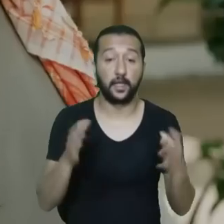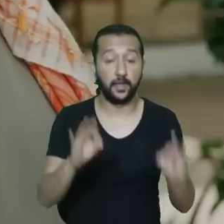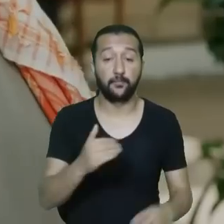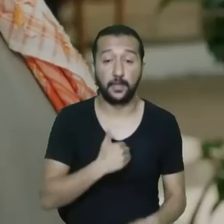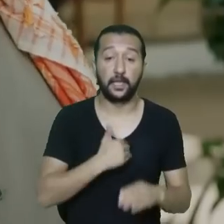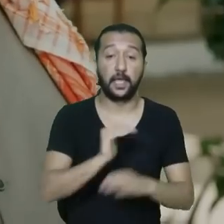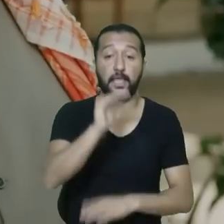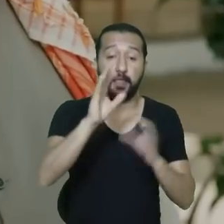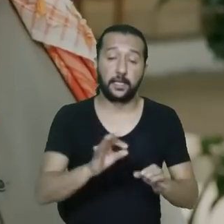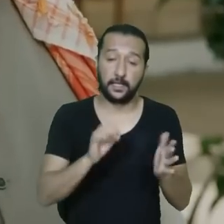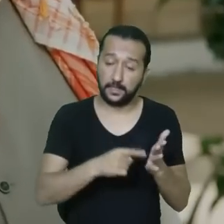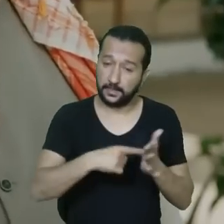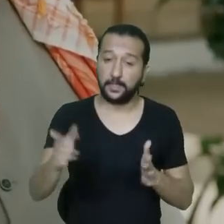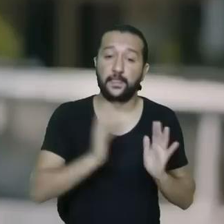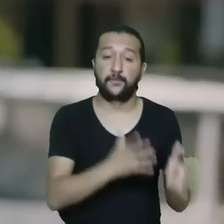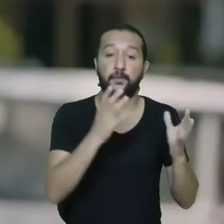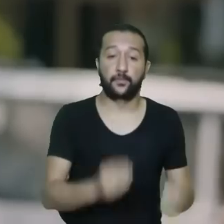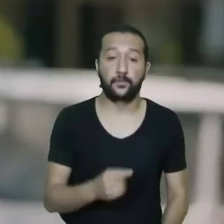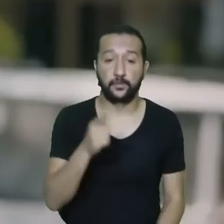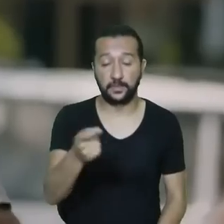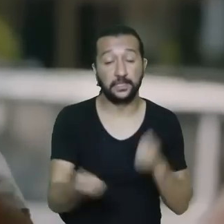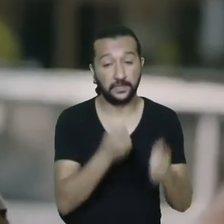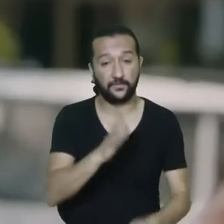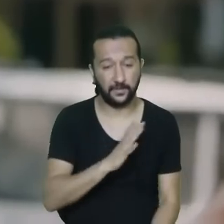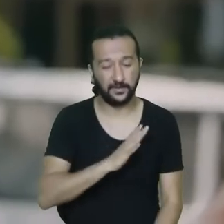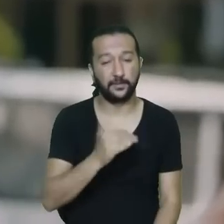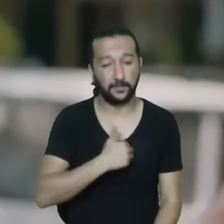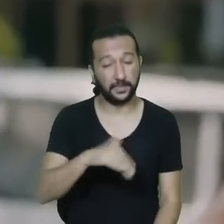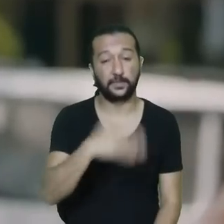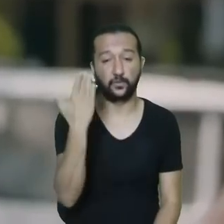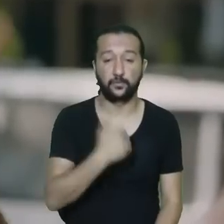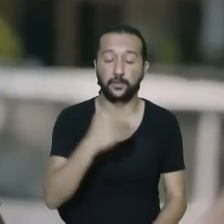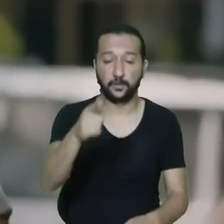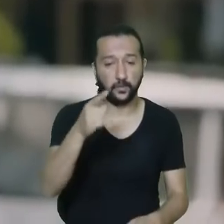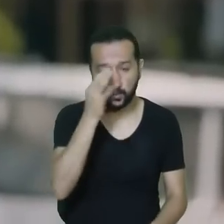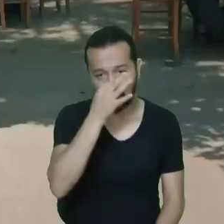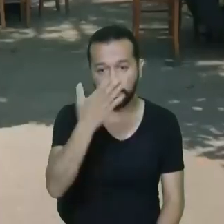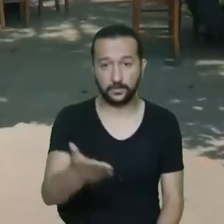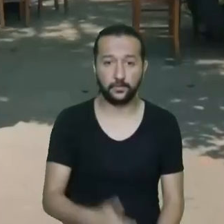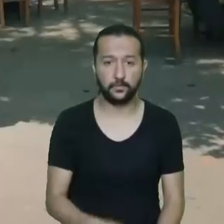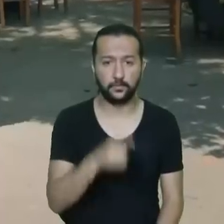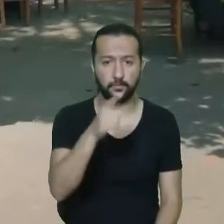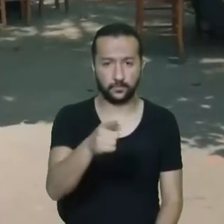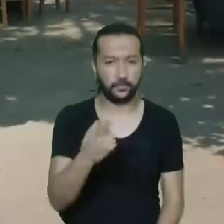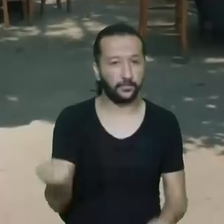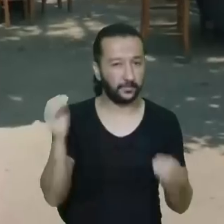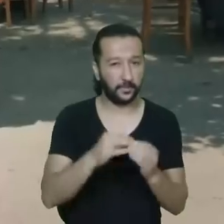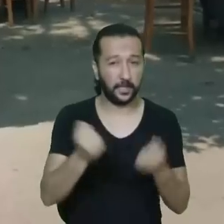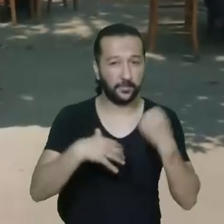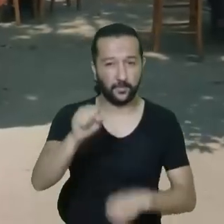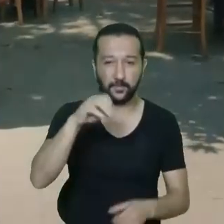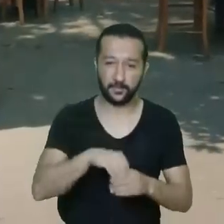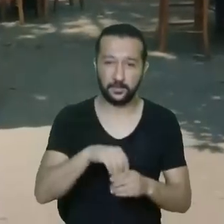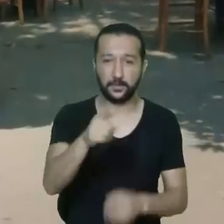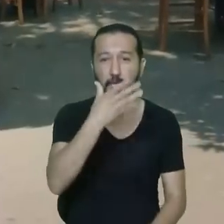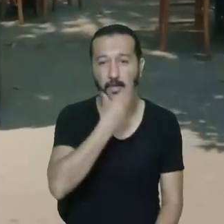ben hayatı kaldığım yerden öyle devam ediyorum ben. İşim gücüm var benim, işim gücüm bakıyorum ben. Hadi sen kolay gelsin. İpe un seriyorsunuz değil mi arabayı vermemek